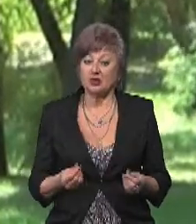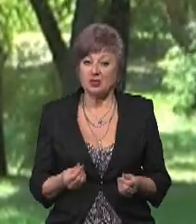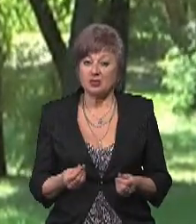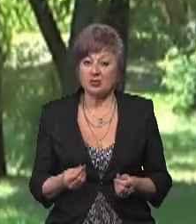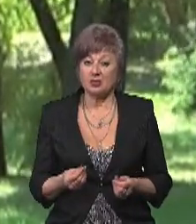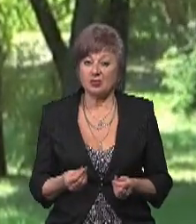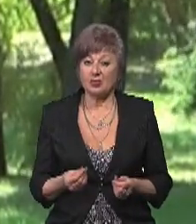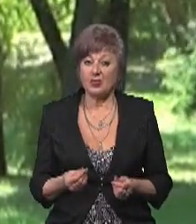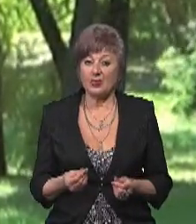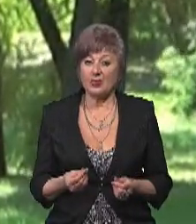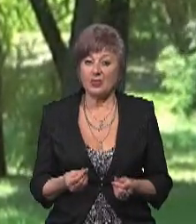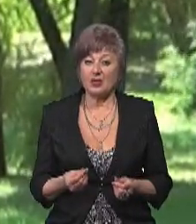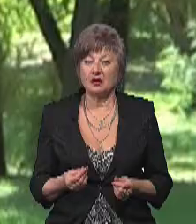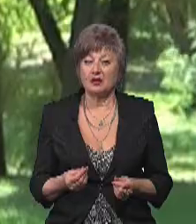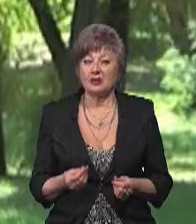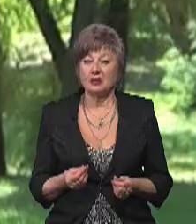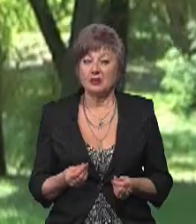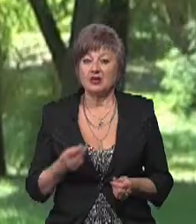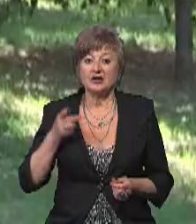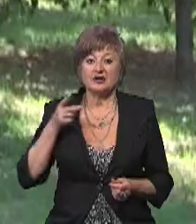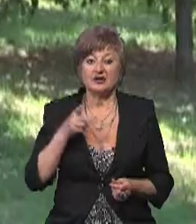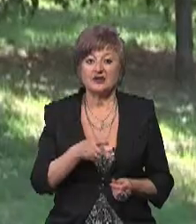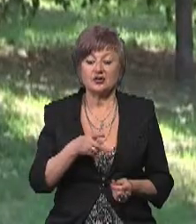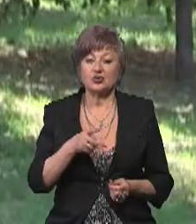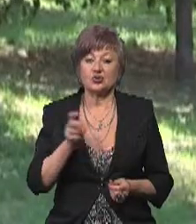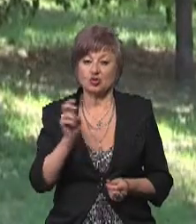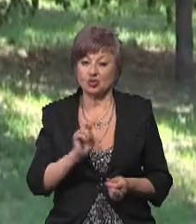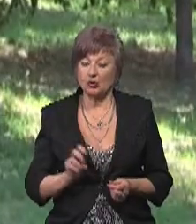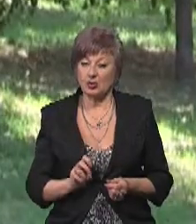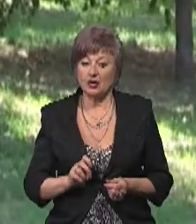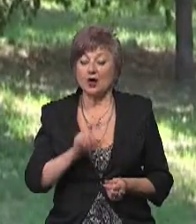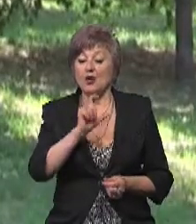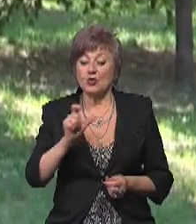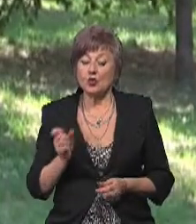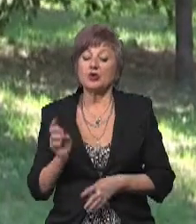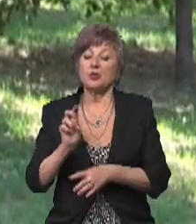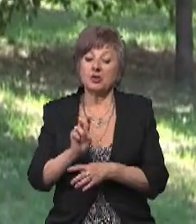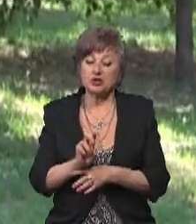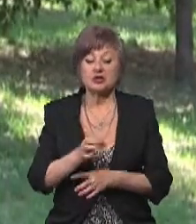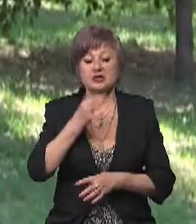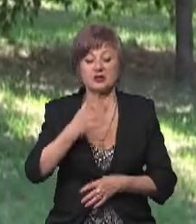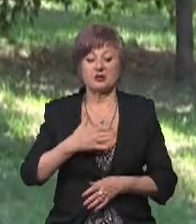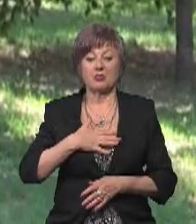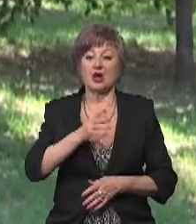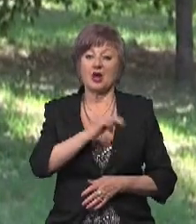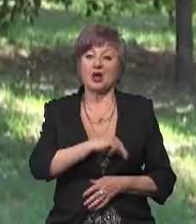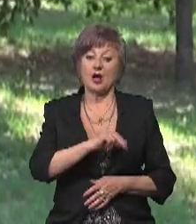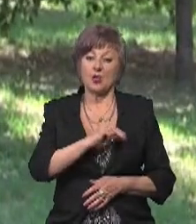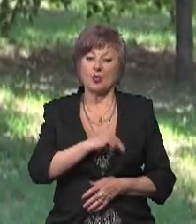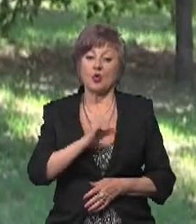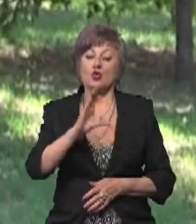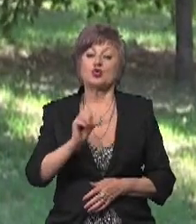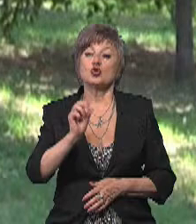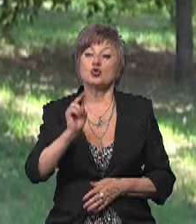в кількості 2000 доларів. Люди прийшли до неї, представились працівниками